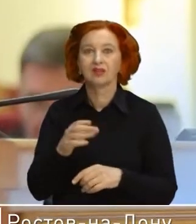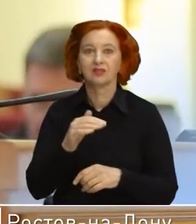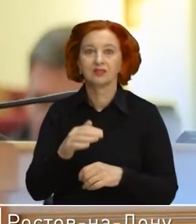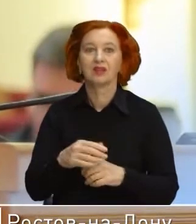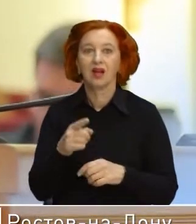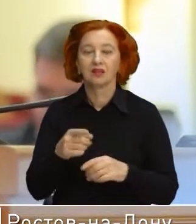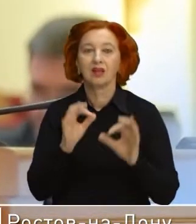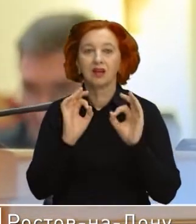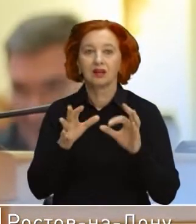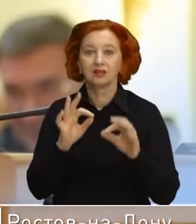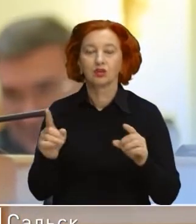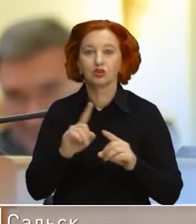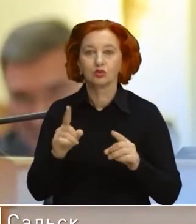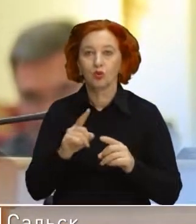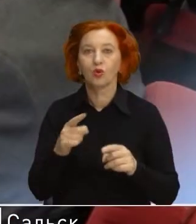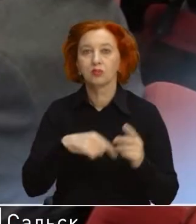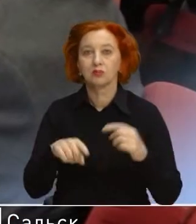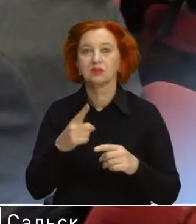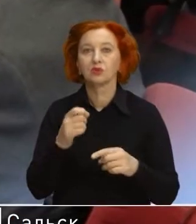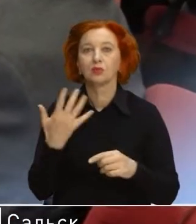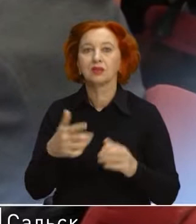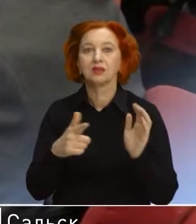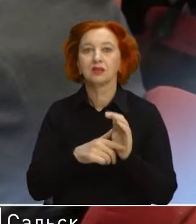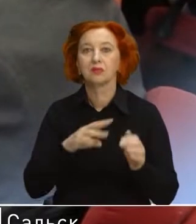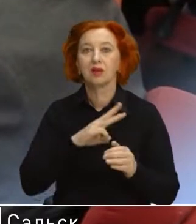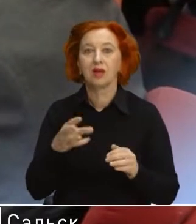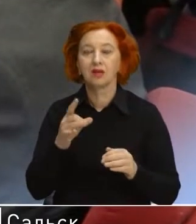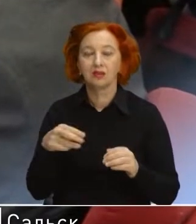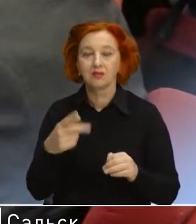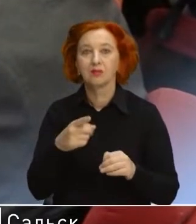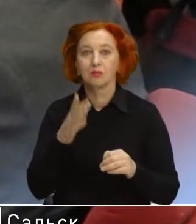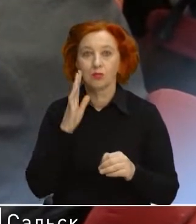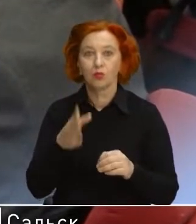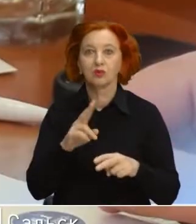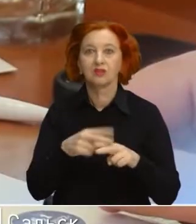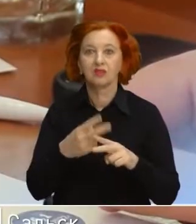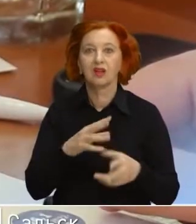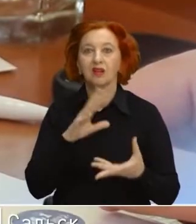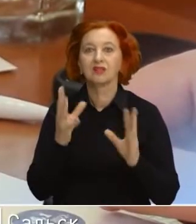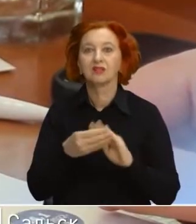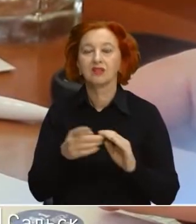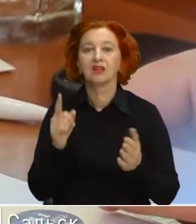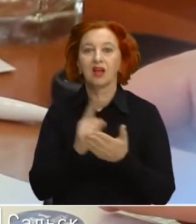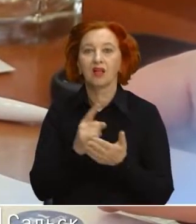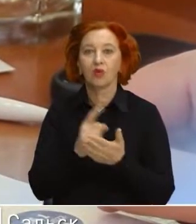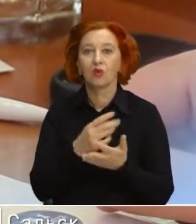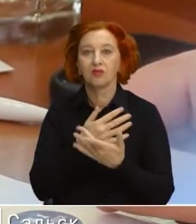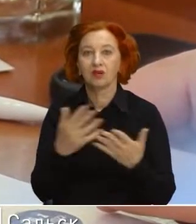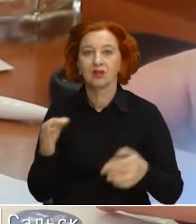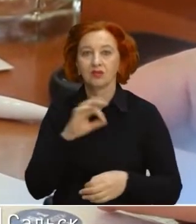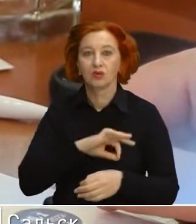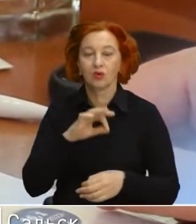Федотова. Она отметила, что почти 167 миллиардов рублей из этой суммы – это собственные налоговые и неналоговые